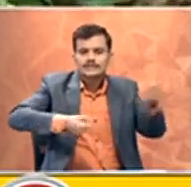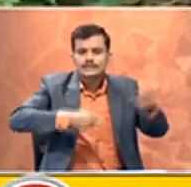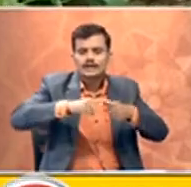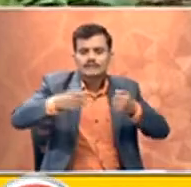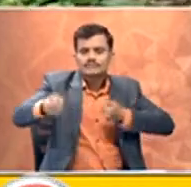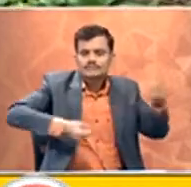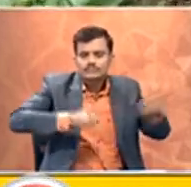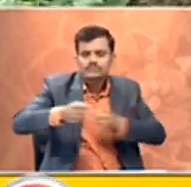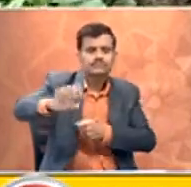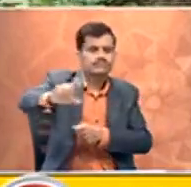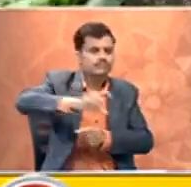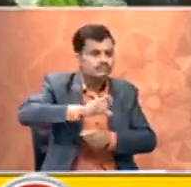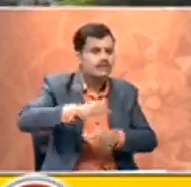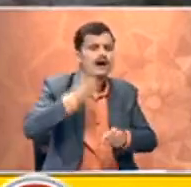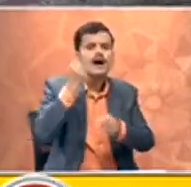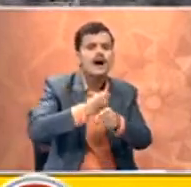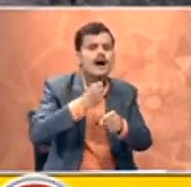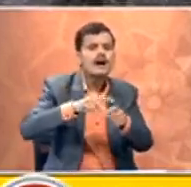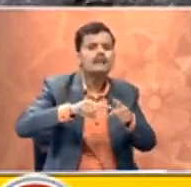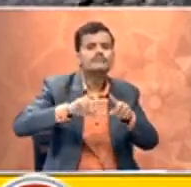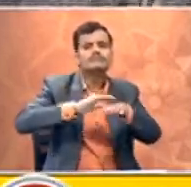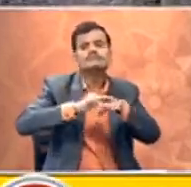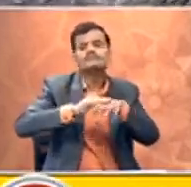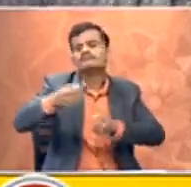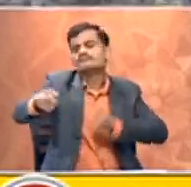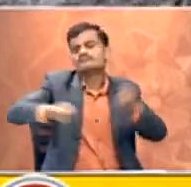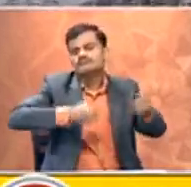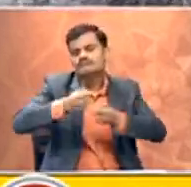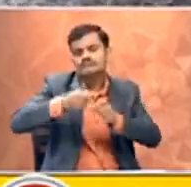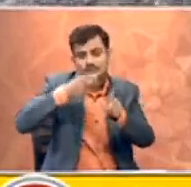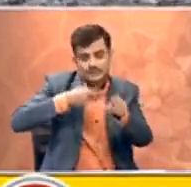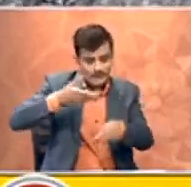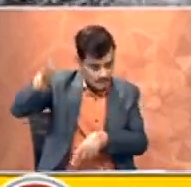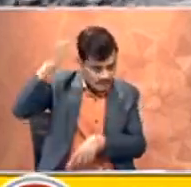ड्राइवर का काम करते थे। करीब 17 साल पहले